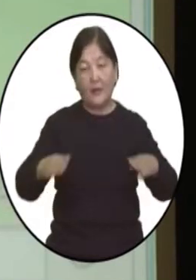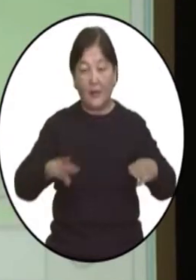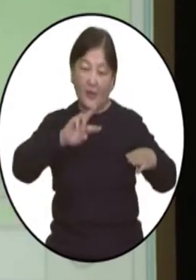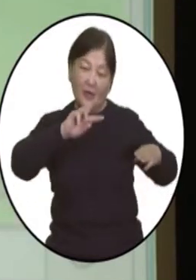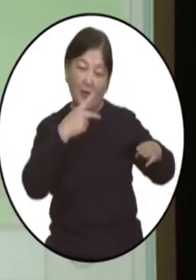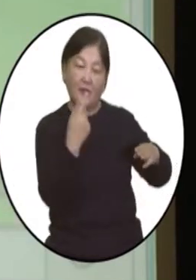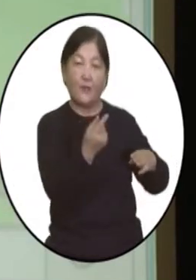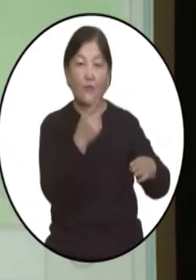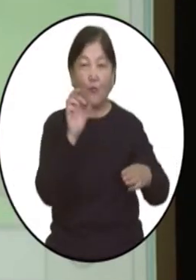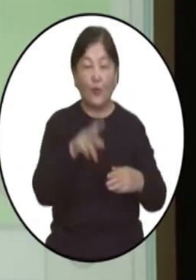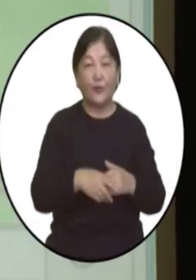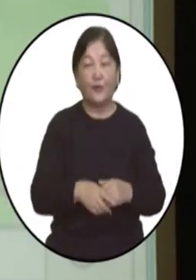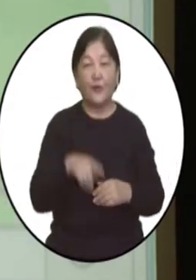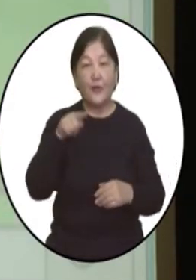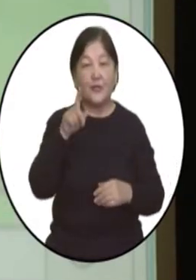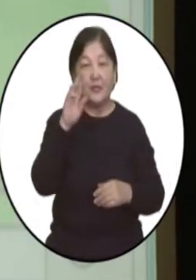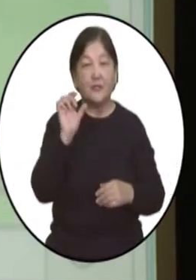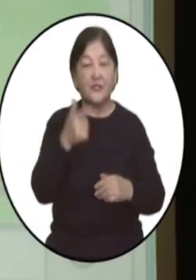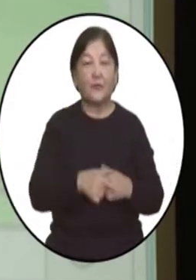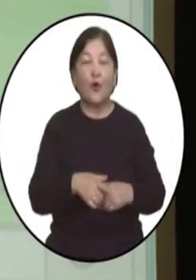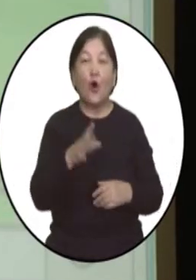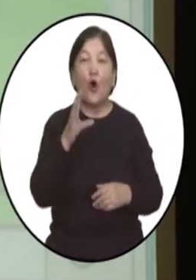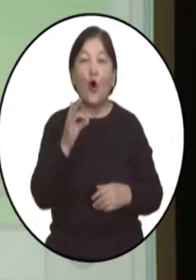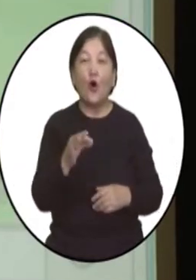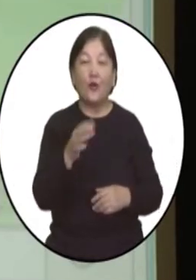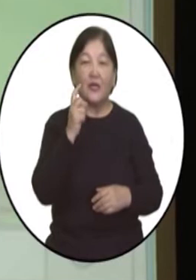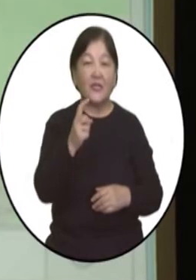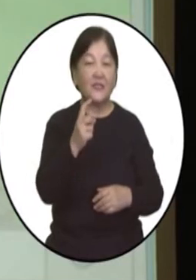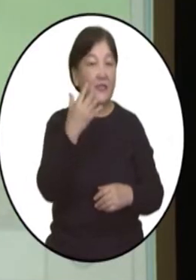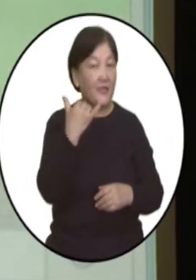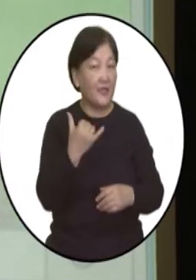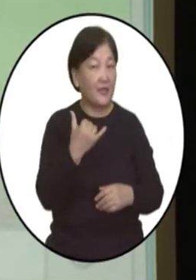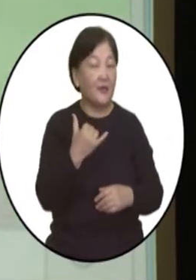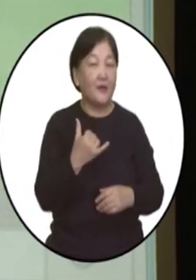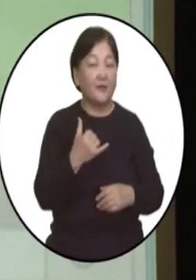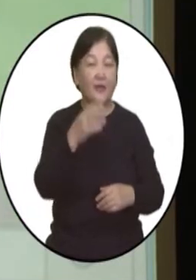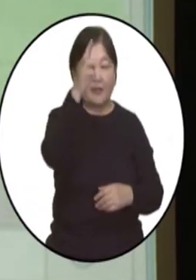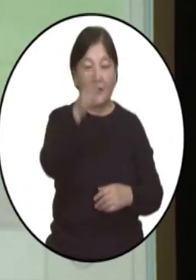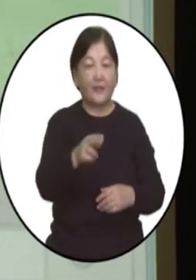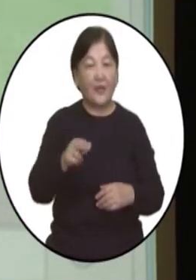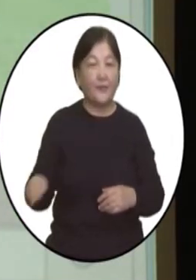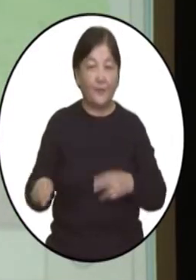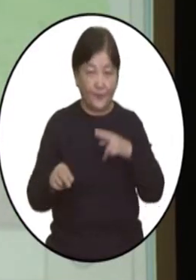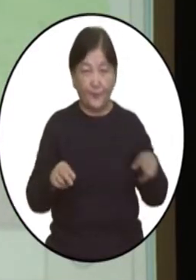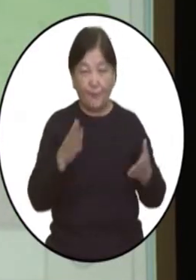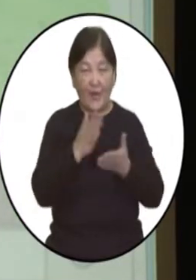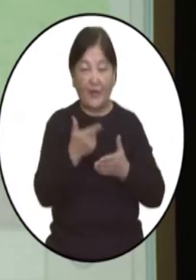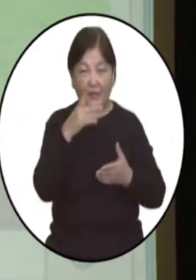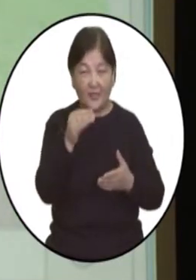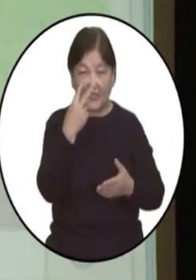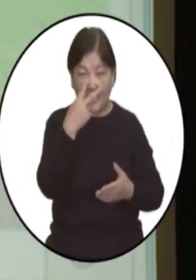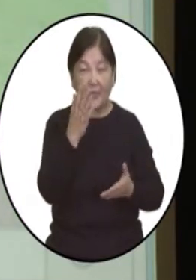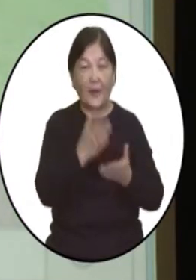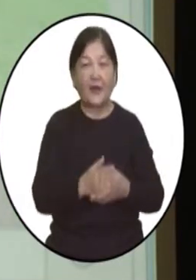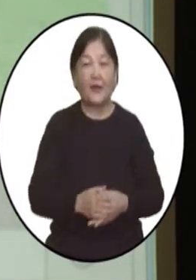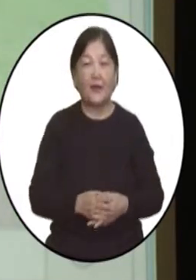маань за O, X, Y тэнхлэг дээр байгаа цэг гэдэг нь бол харагдаж байна. За цэгийн